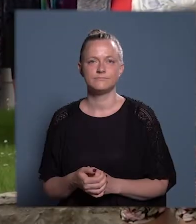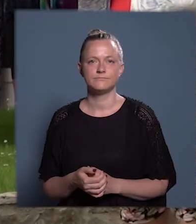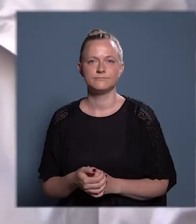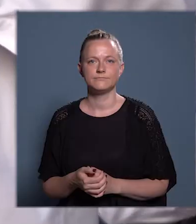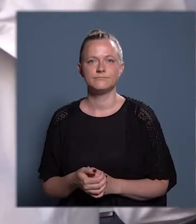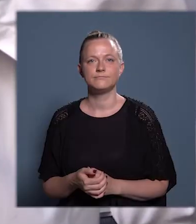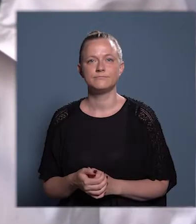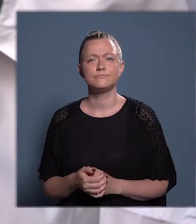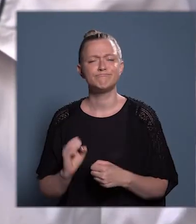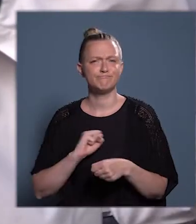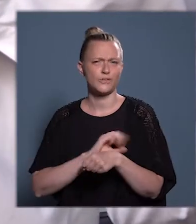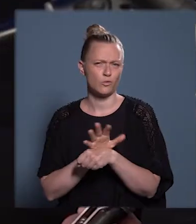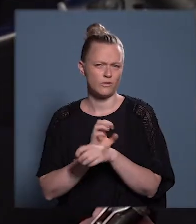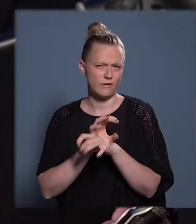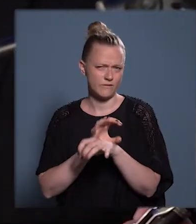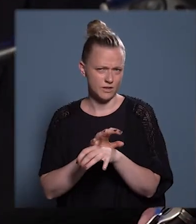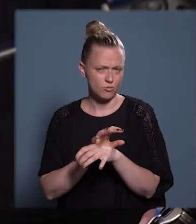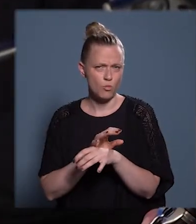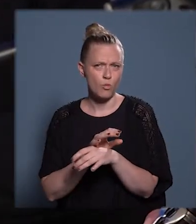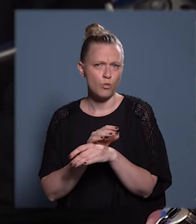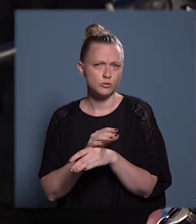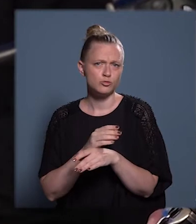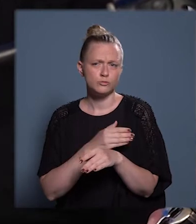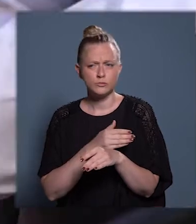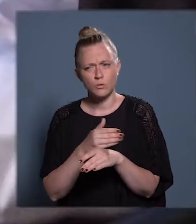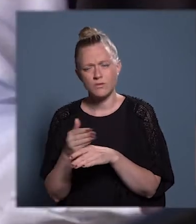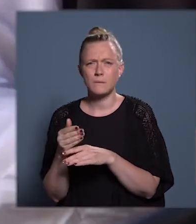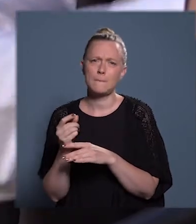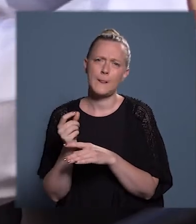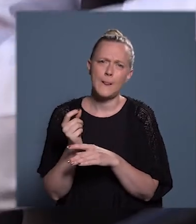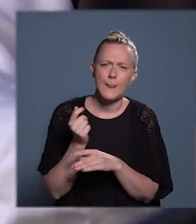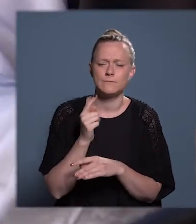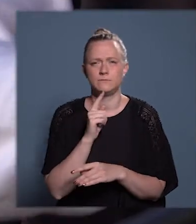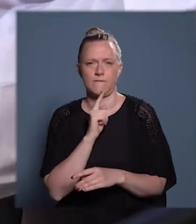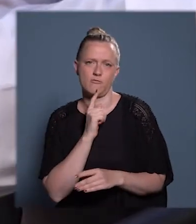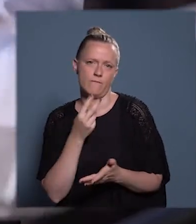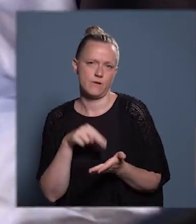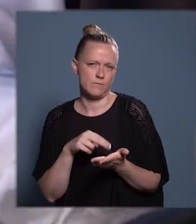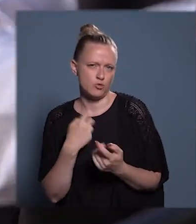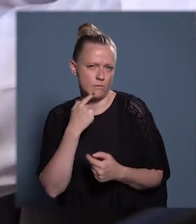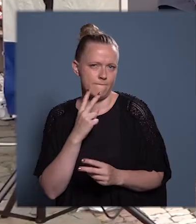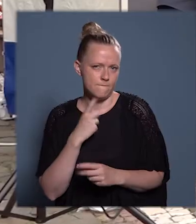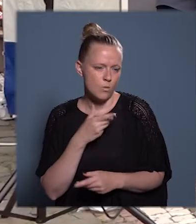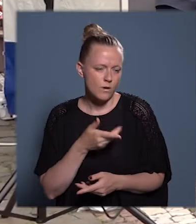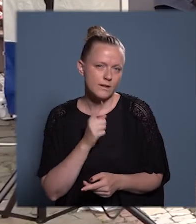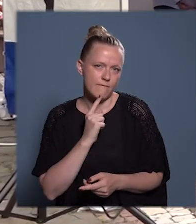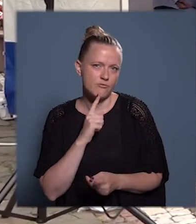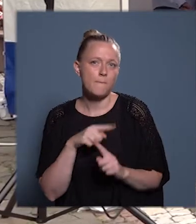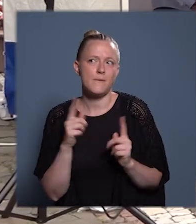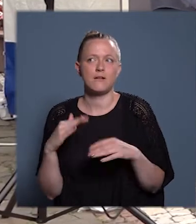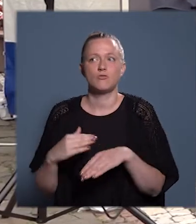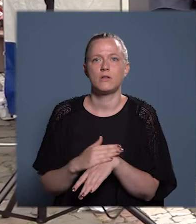A koronavírus alatt úgy tudom voltak fellépéseik, de nyilván azért kevesebbek, mint lehettek volna, de nyilván más érzés, amikor már